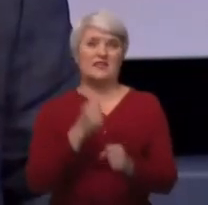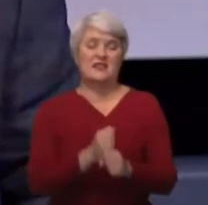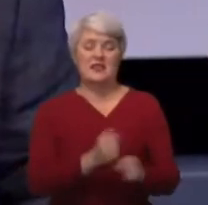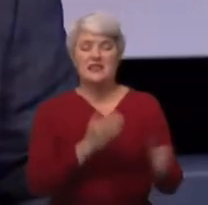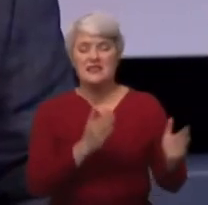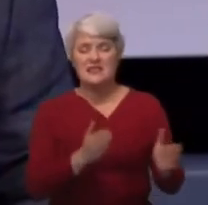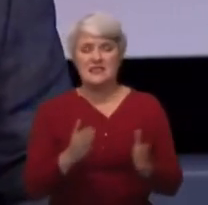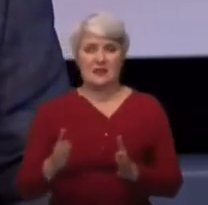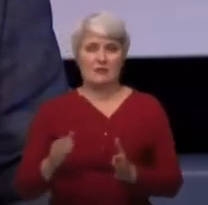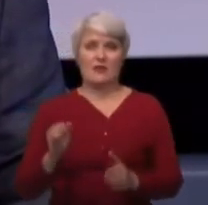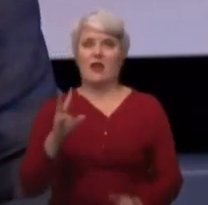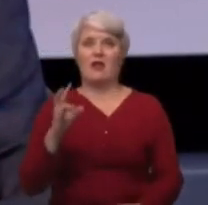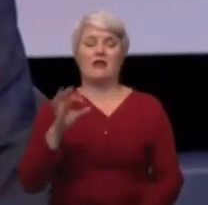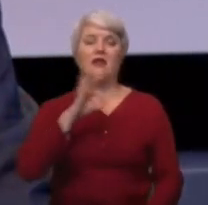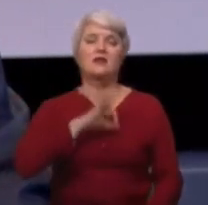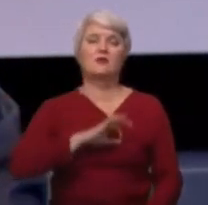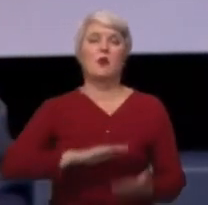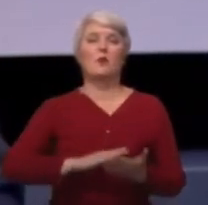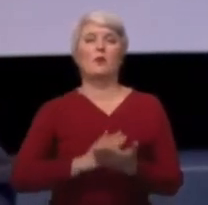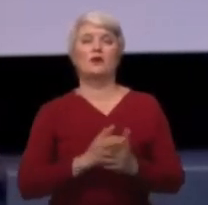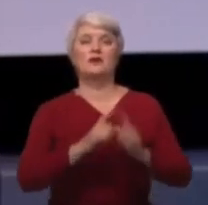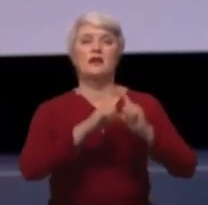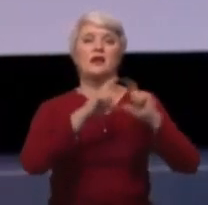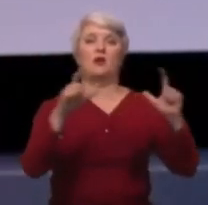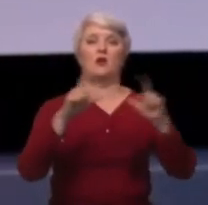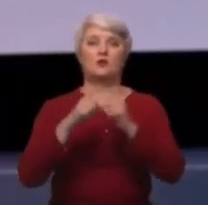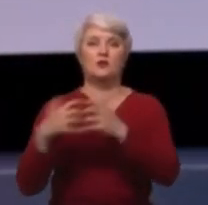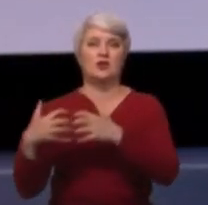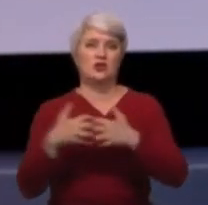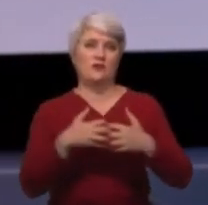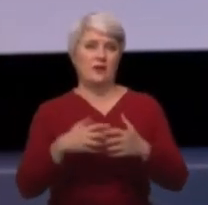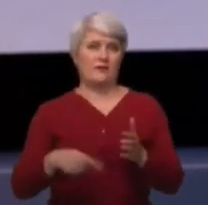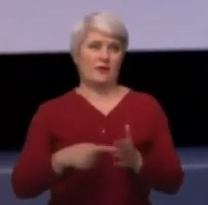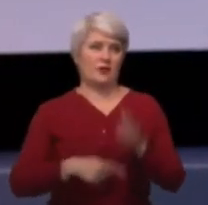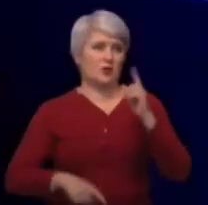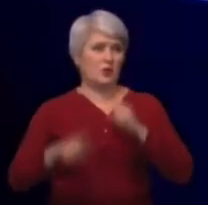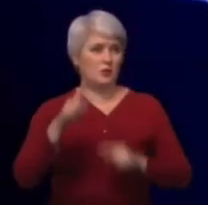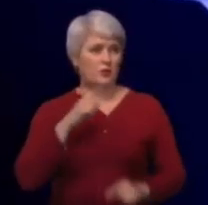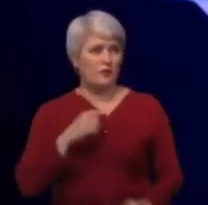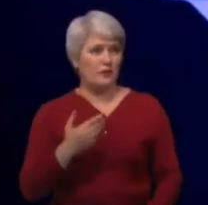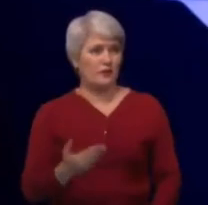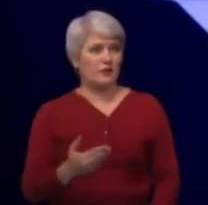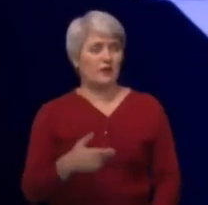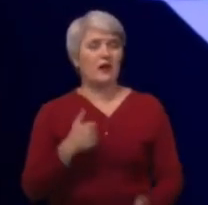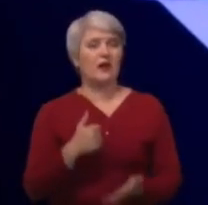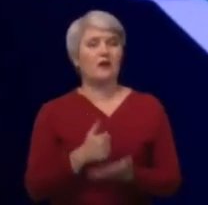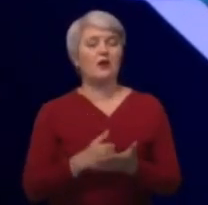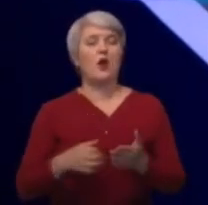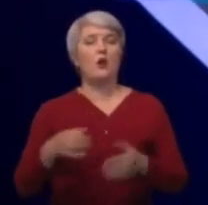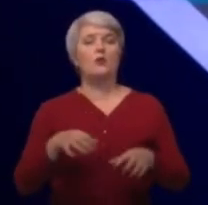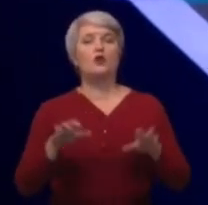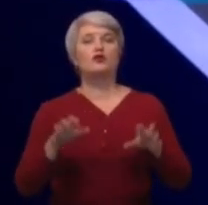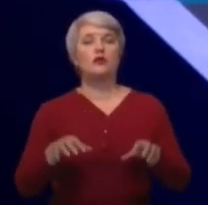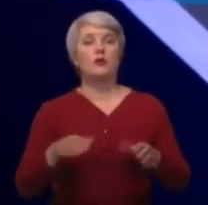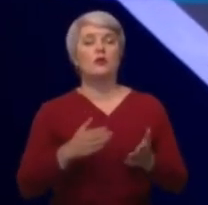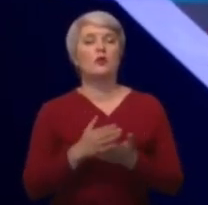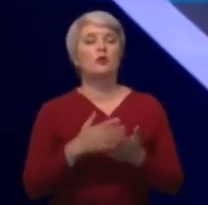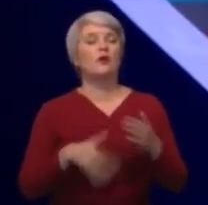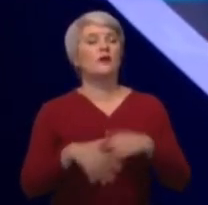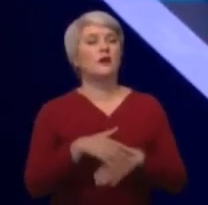системно, а не используя политические лозунги и чвары в городском сфере. Керівник Миколаївського обласного штабу партії «Слуга народу» Віталій